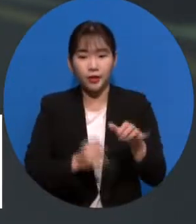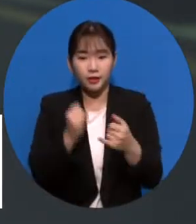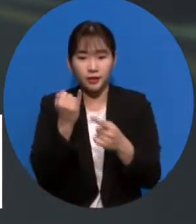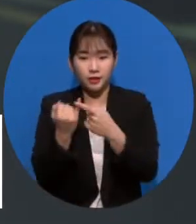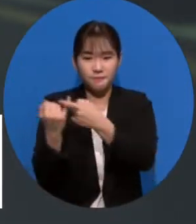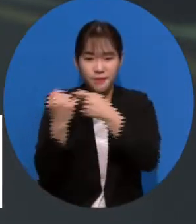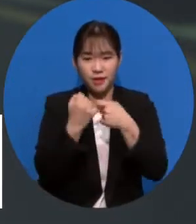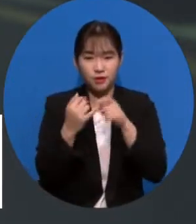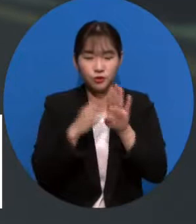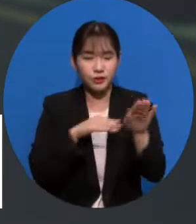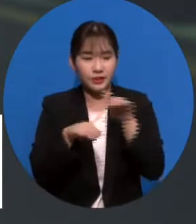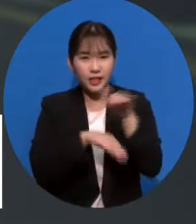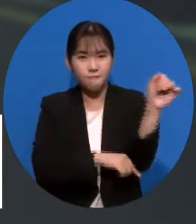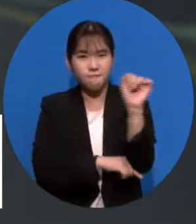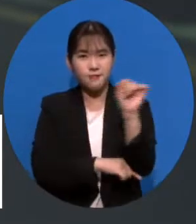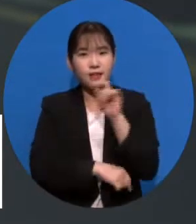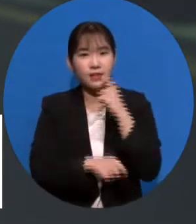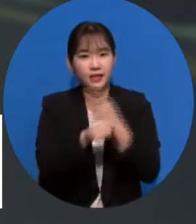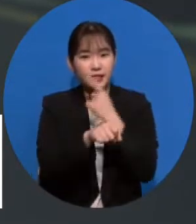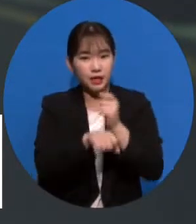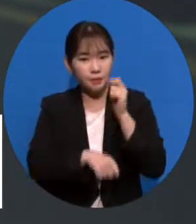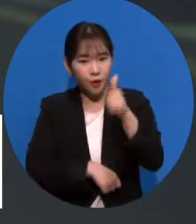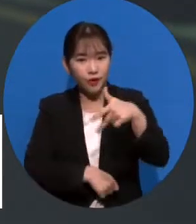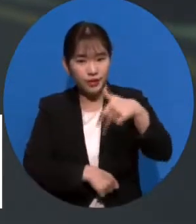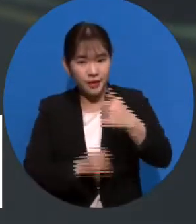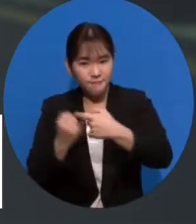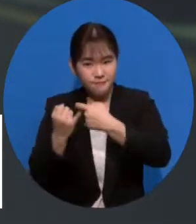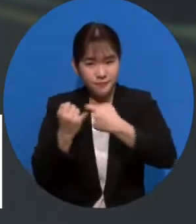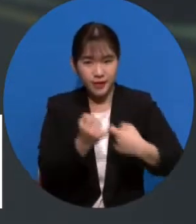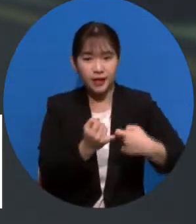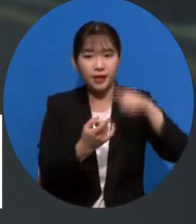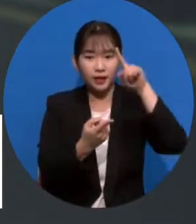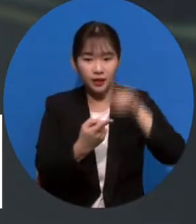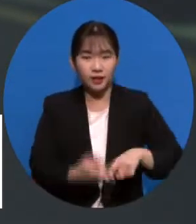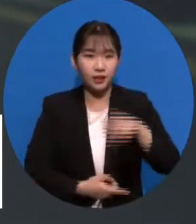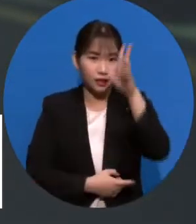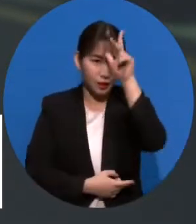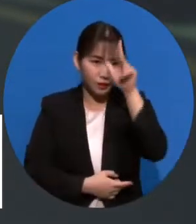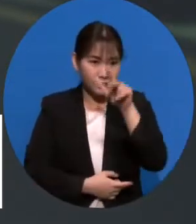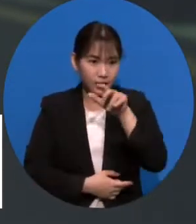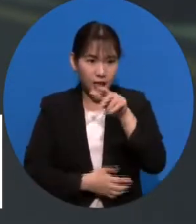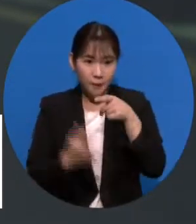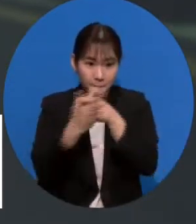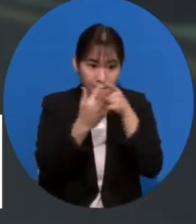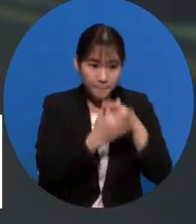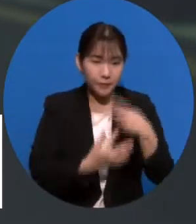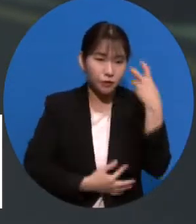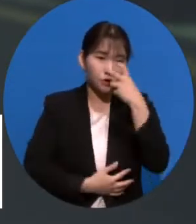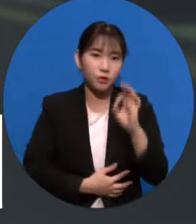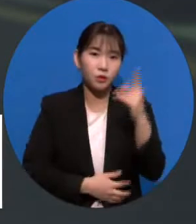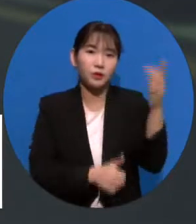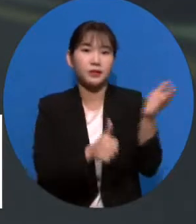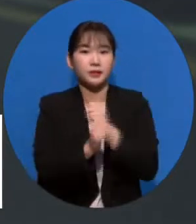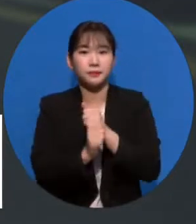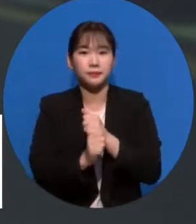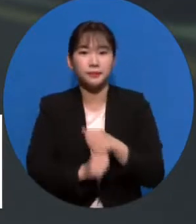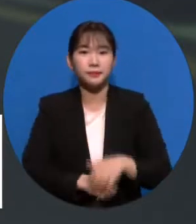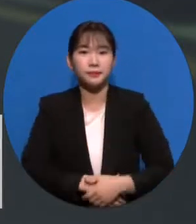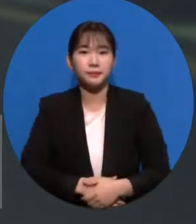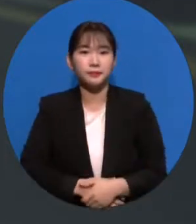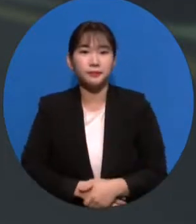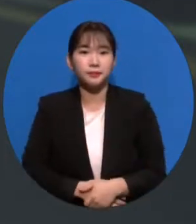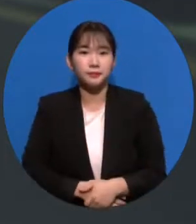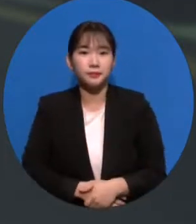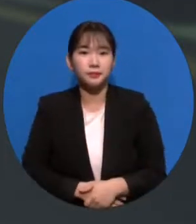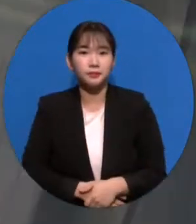납치해서 차로 1시간여 떨어진 장흥까지 끌고 갔다가 경찰의 위치 추적으로 검거됐습니다. 양정은 기자가